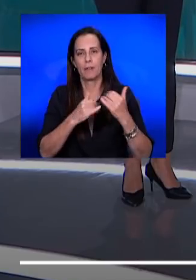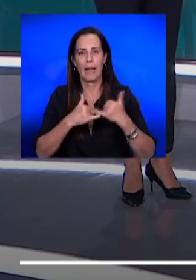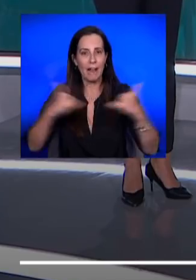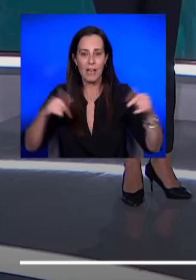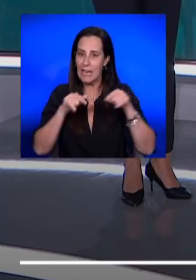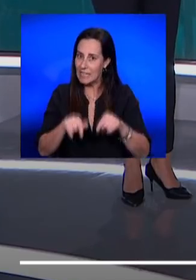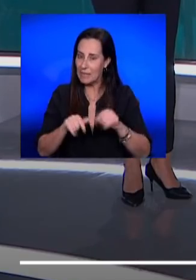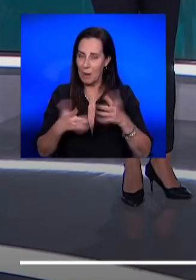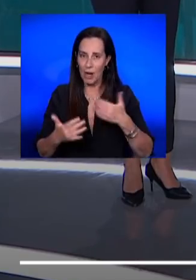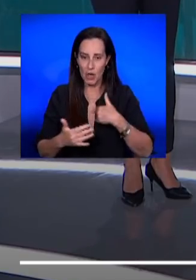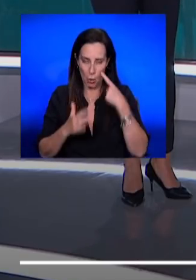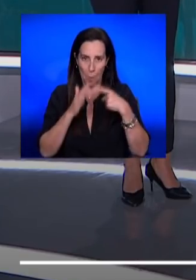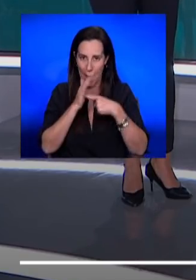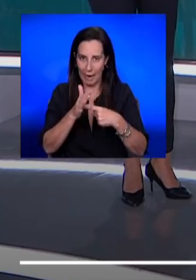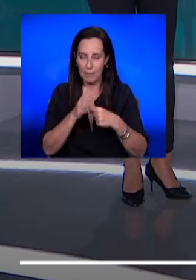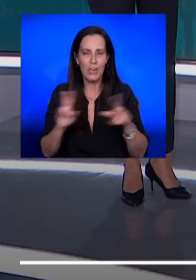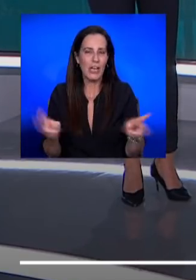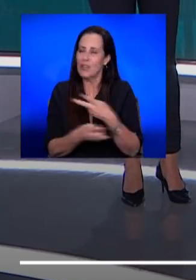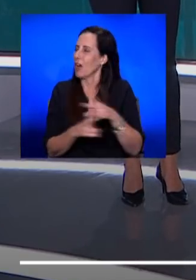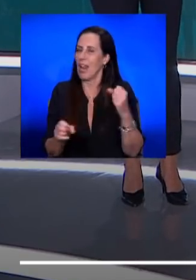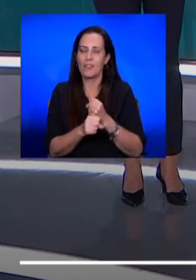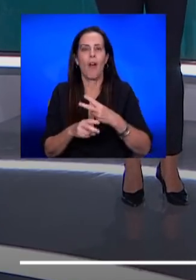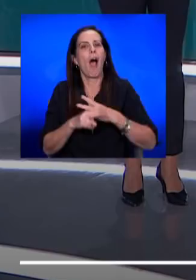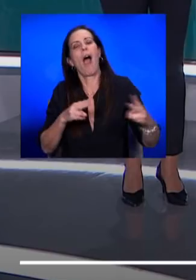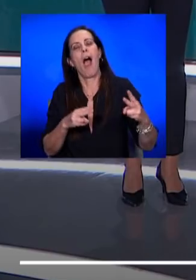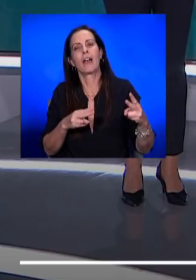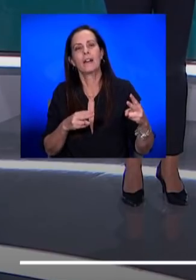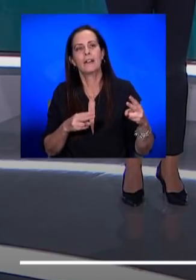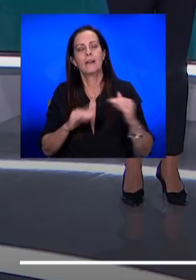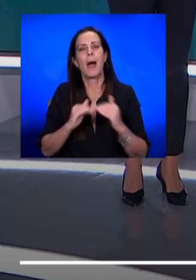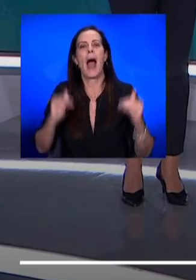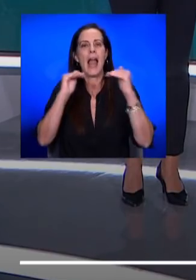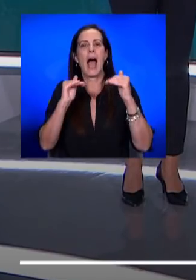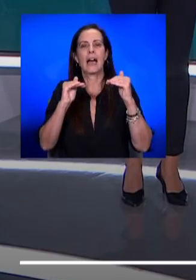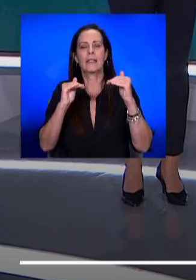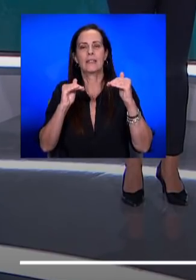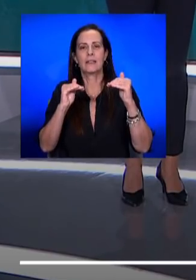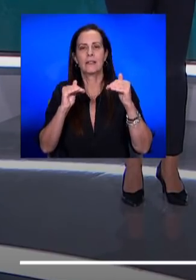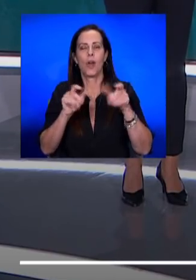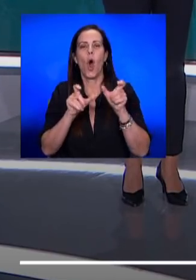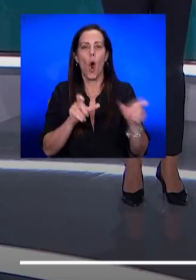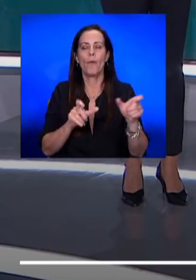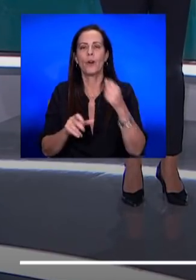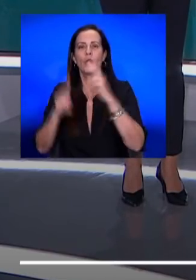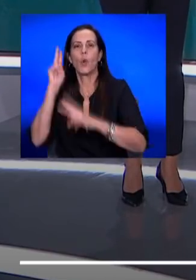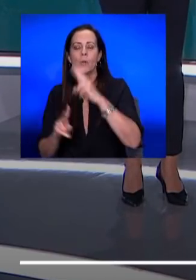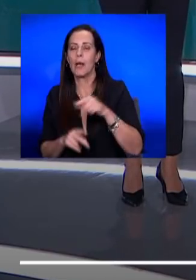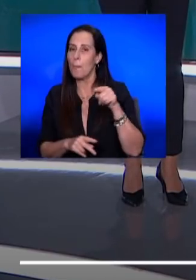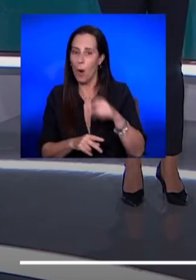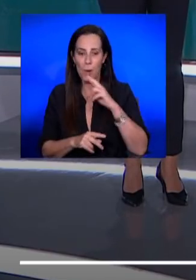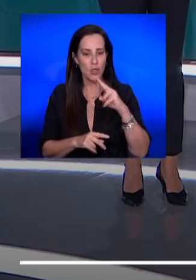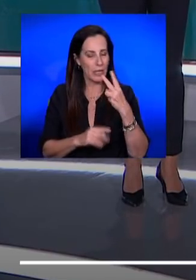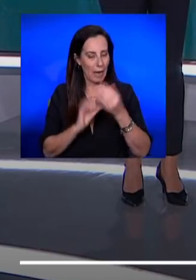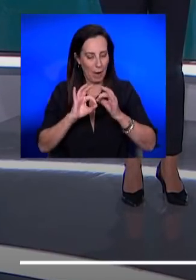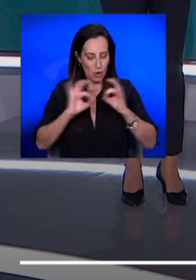אבל, מה שאנחנו מראים, אי אפשר לעשות רק על ידי העלאת יחס החוב תוצר. פה, בשנתיים